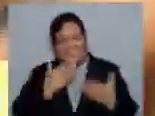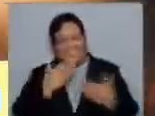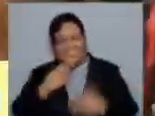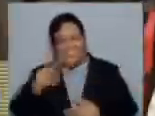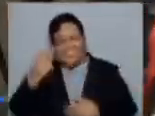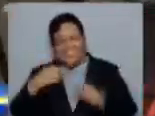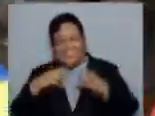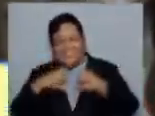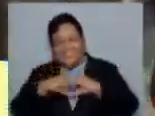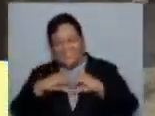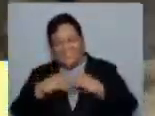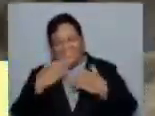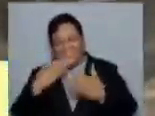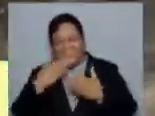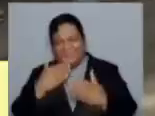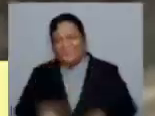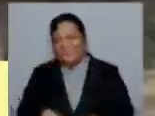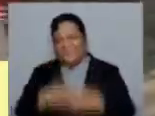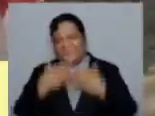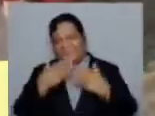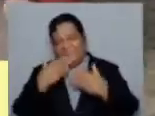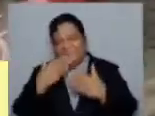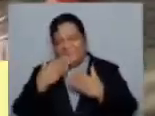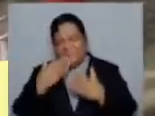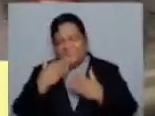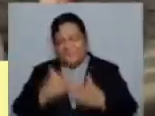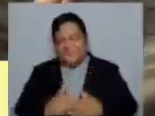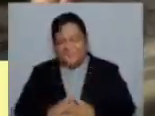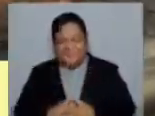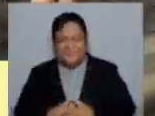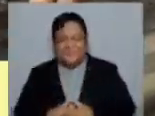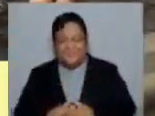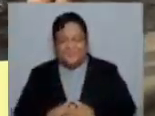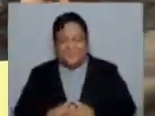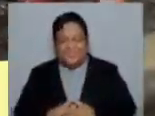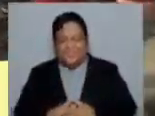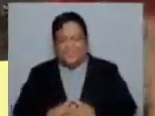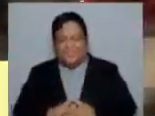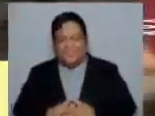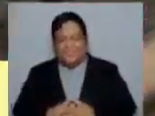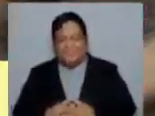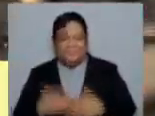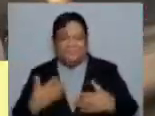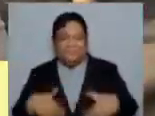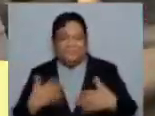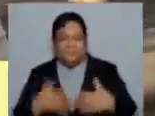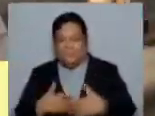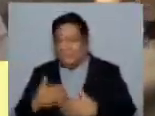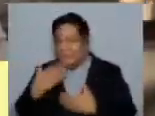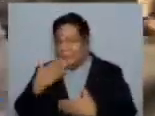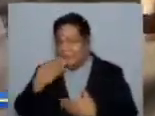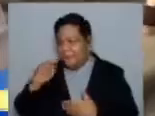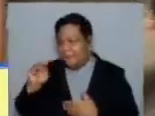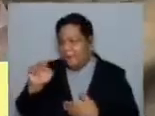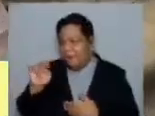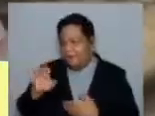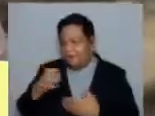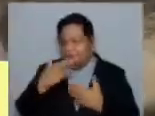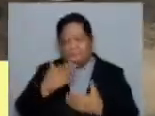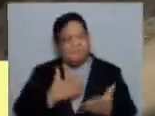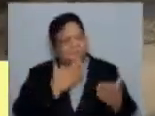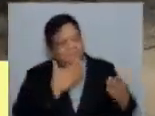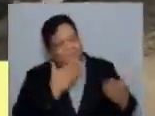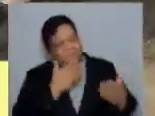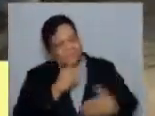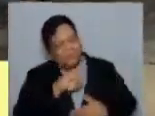din po. Thank you. Thank you for joining. Oh my God, so fun. Marian, thank you so much. Thank you din po, Miss Susie. Thank you so